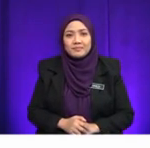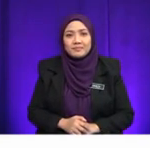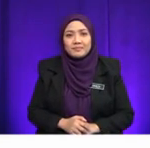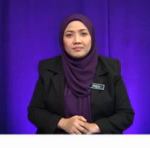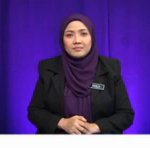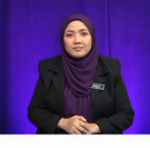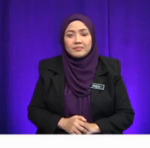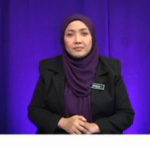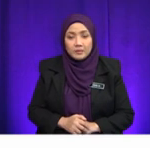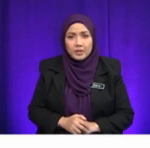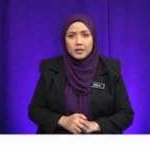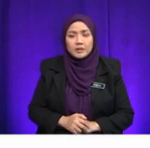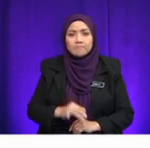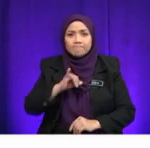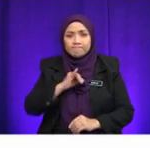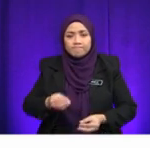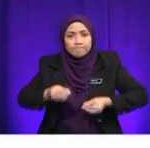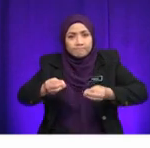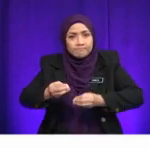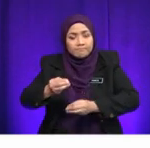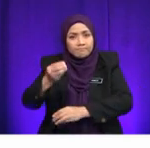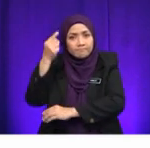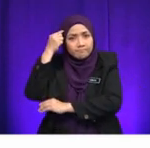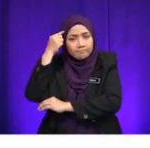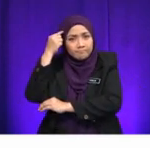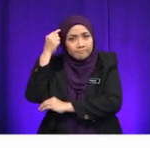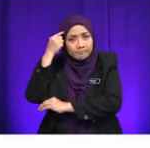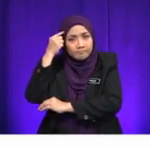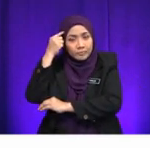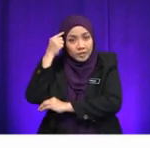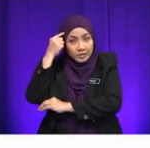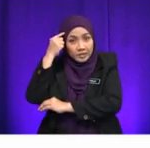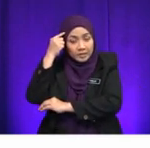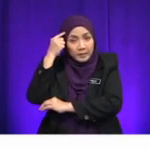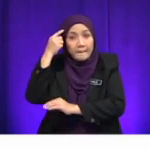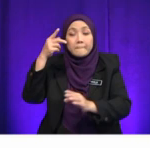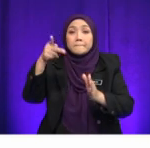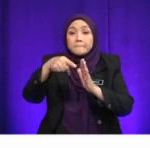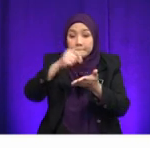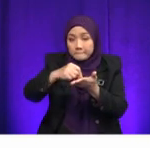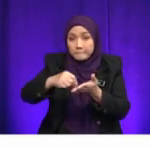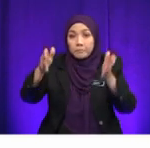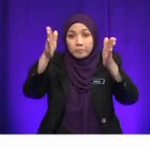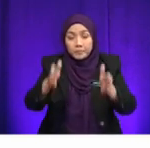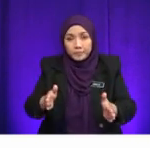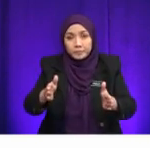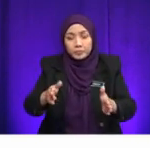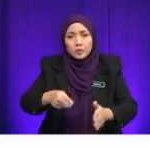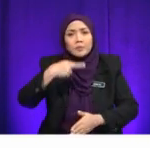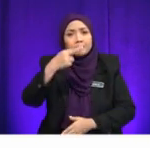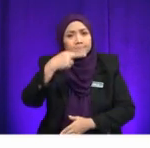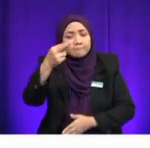tadi pendapat saya saja ini playlist Dia menyuruh pada golongan muda untuk berusaha